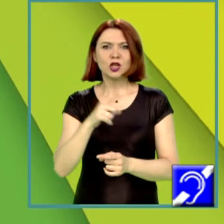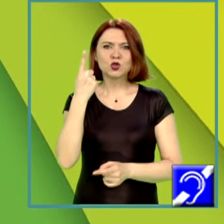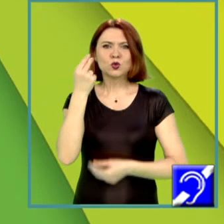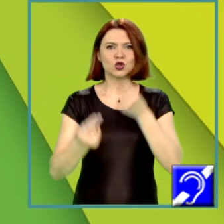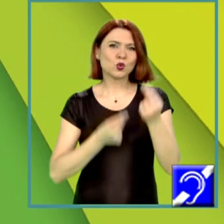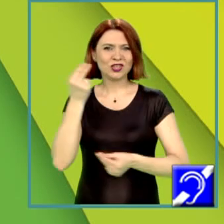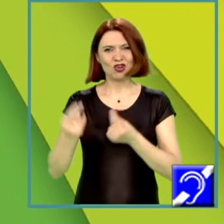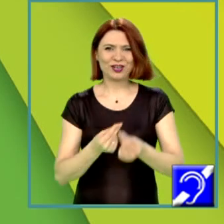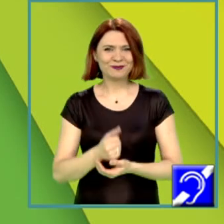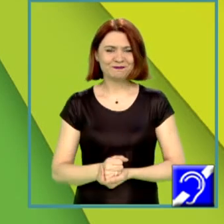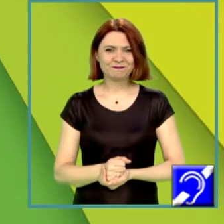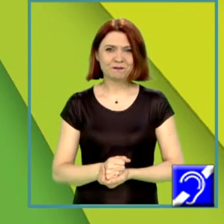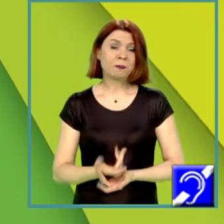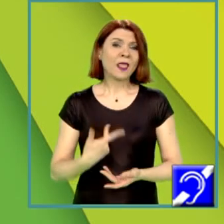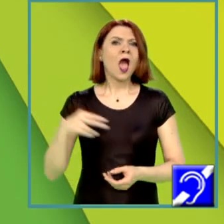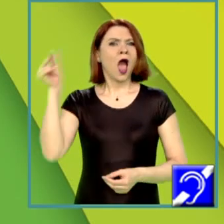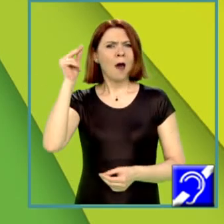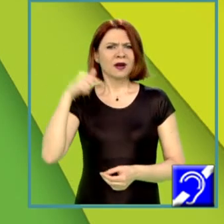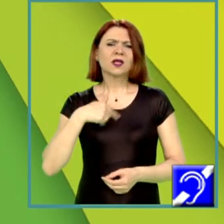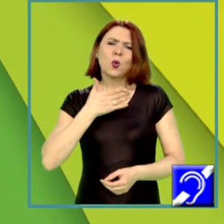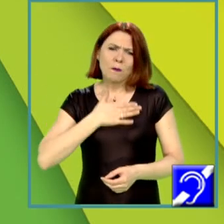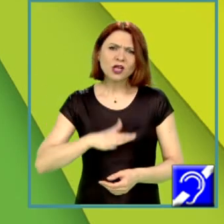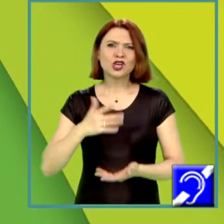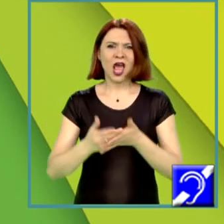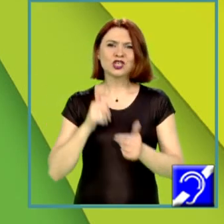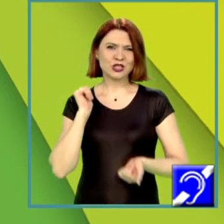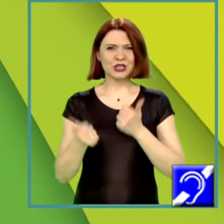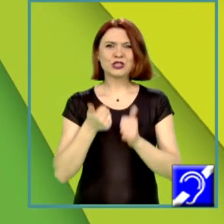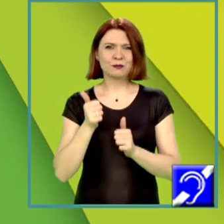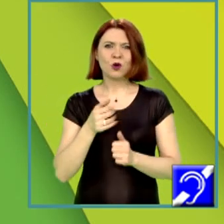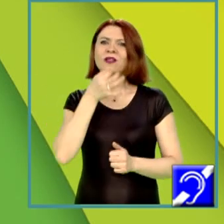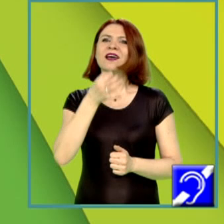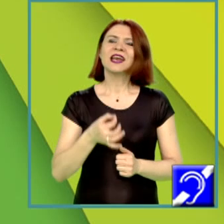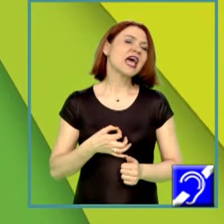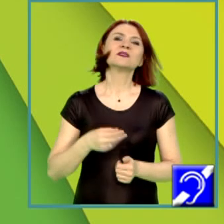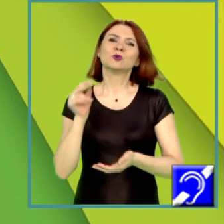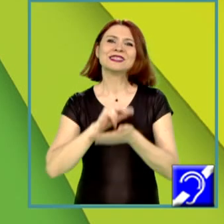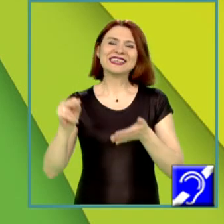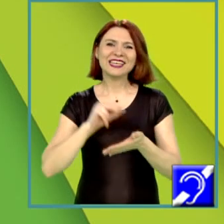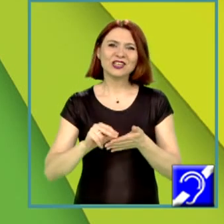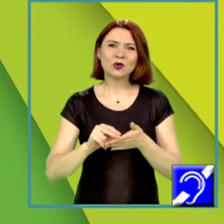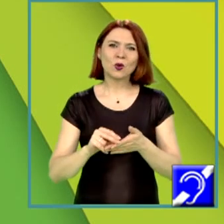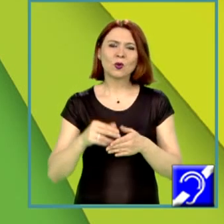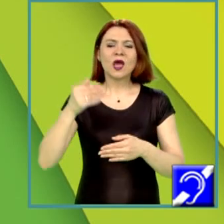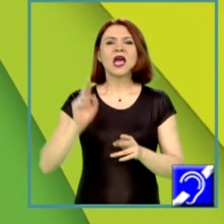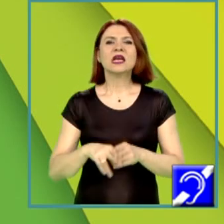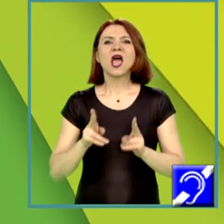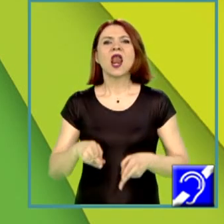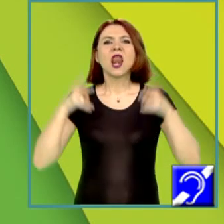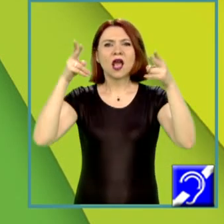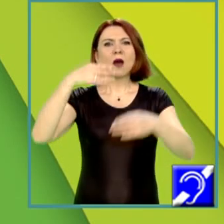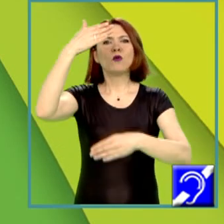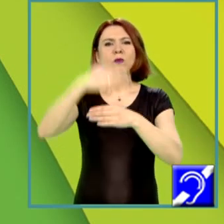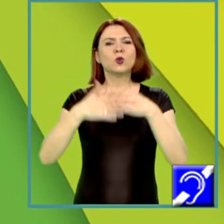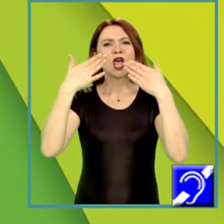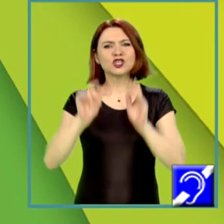unul dintre jucători am practicat Cu plăcere acest port ne spune Emil Marinescu în la capul podului la